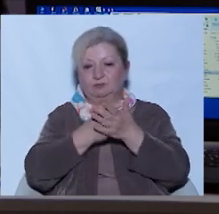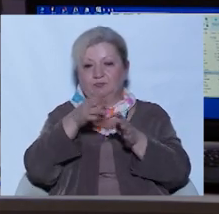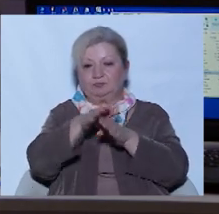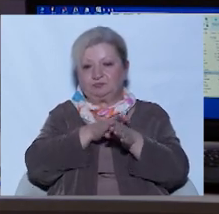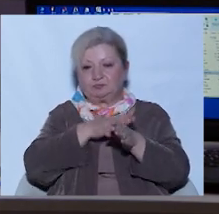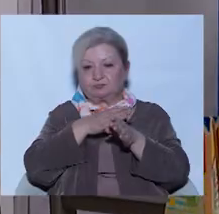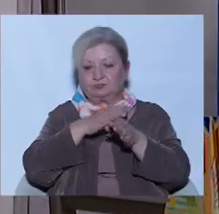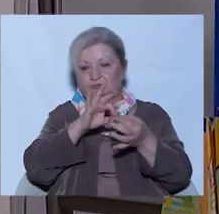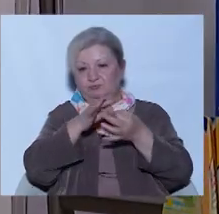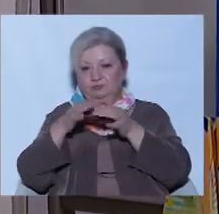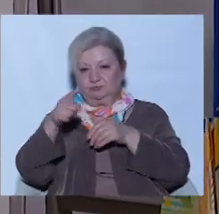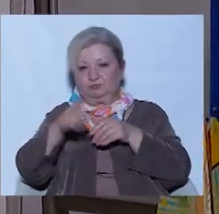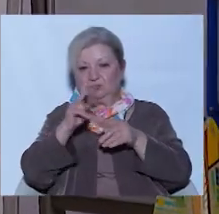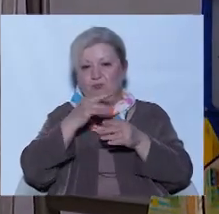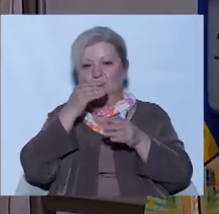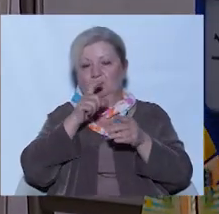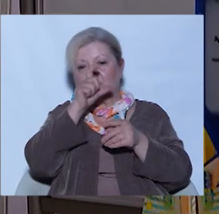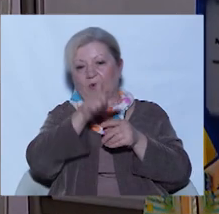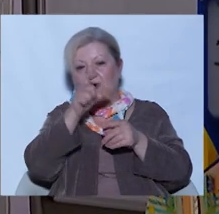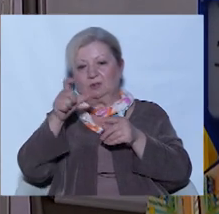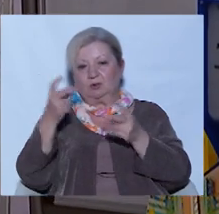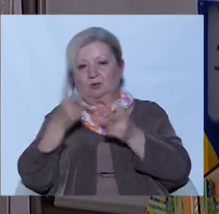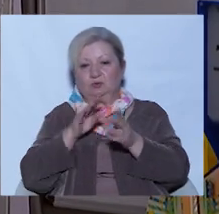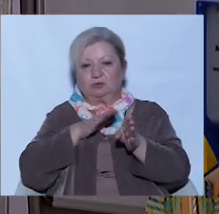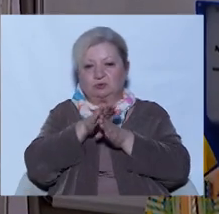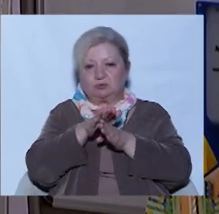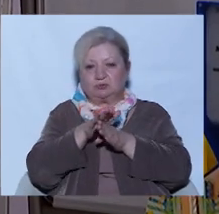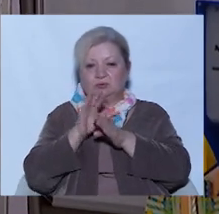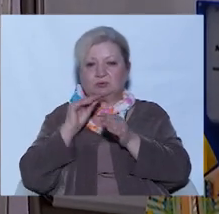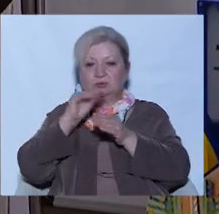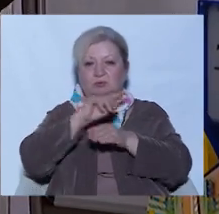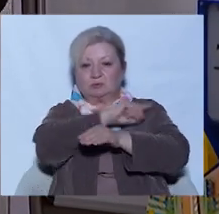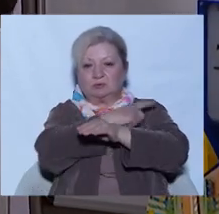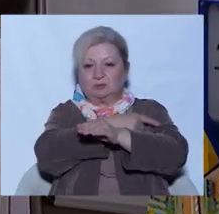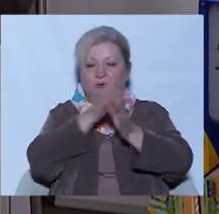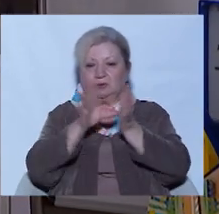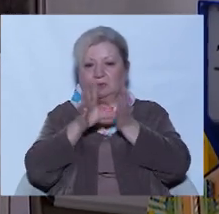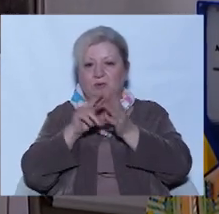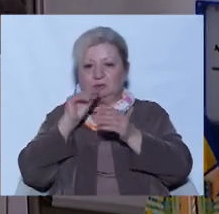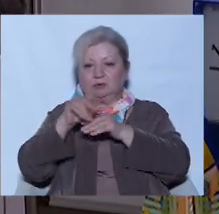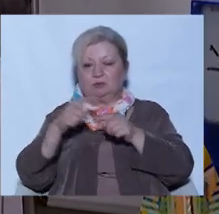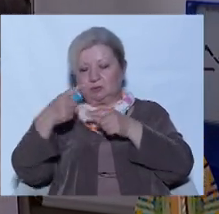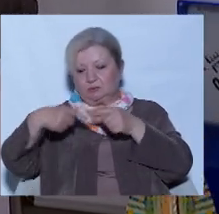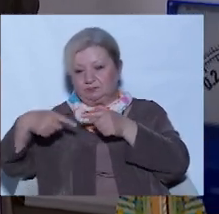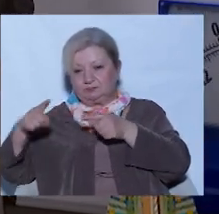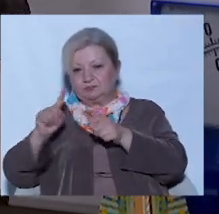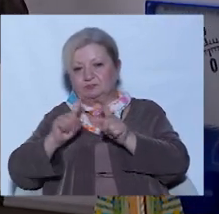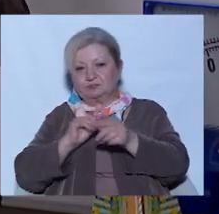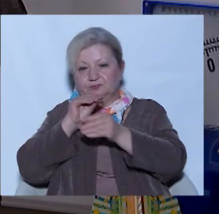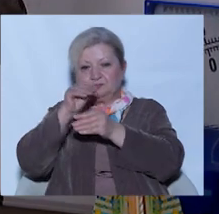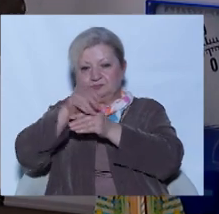ხევები, პერიოდულად უნდა შეივსოს რაღაცა ენერგიით. ანუ კონდენსატორი რაღაცამ უნდა დატენოს.